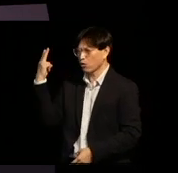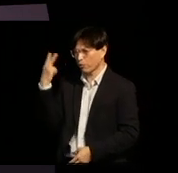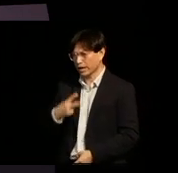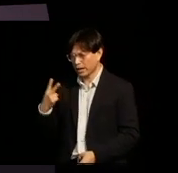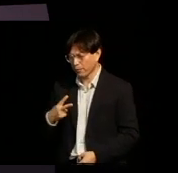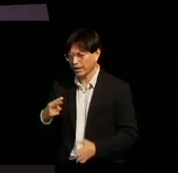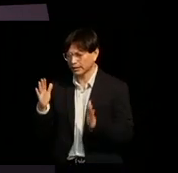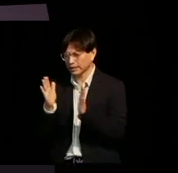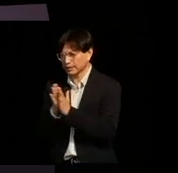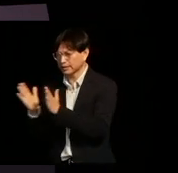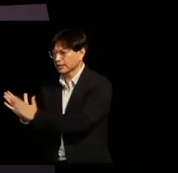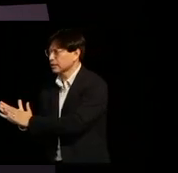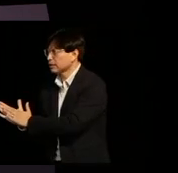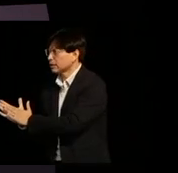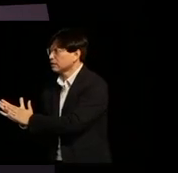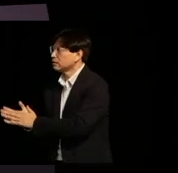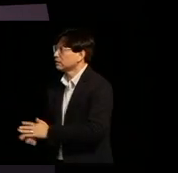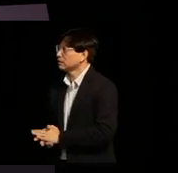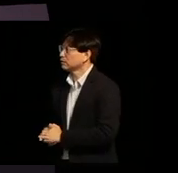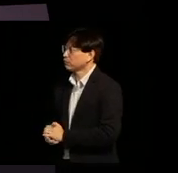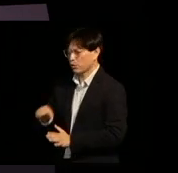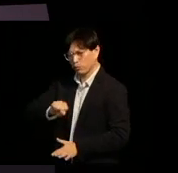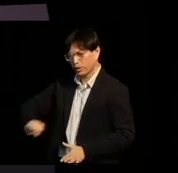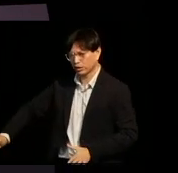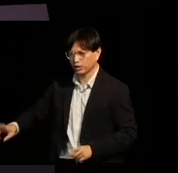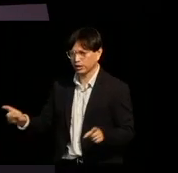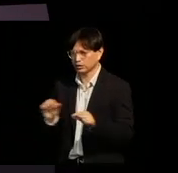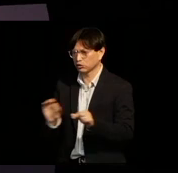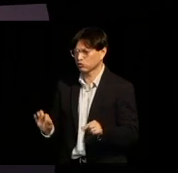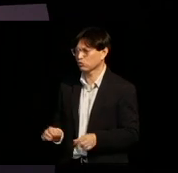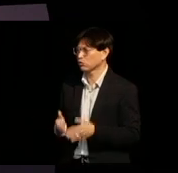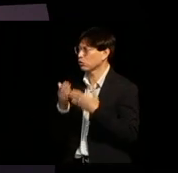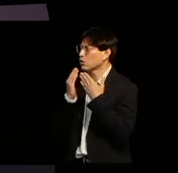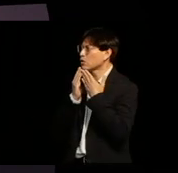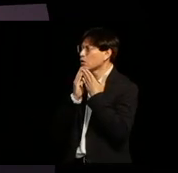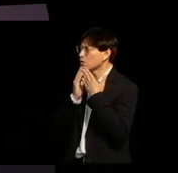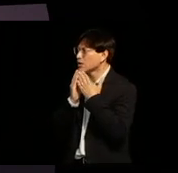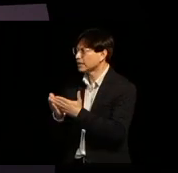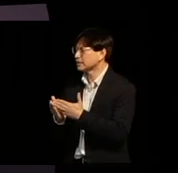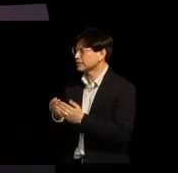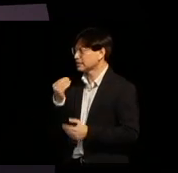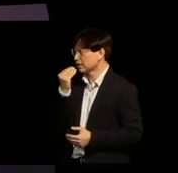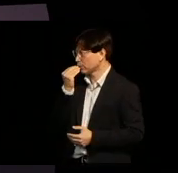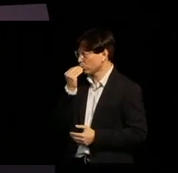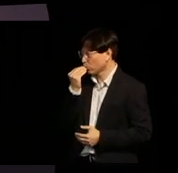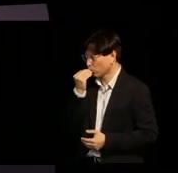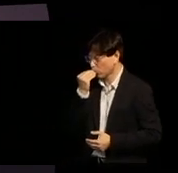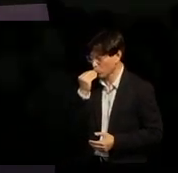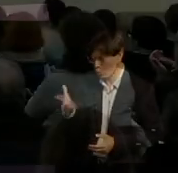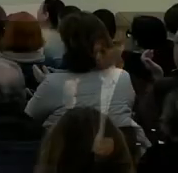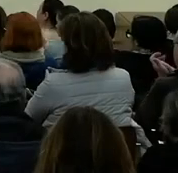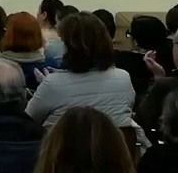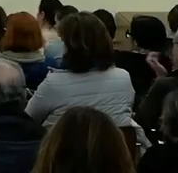della prossimità dove non non perde nessuno Grazie tante e buona continuazione perché il lavoro